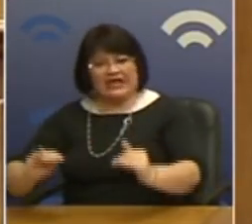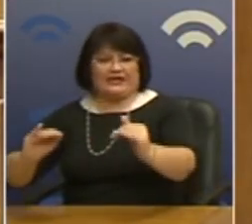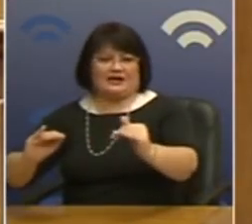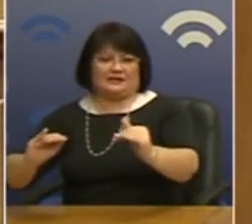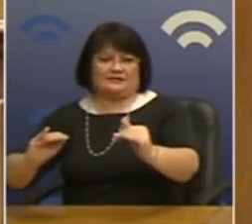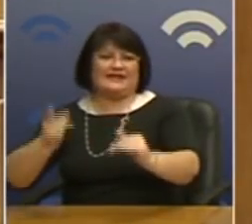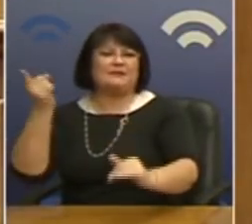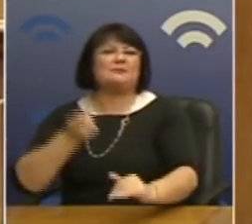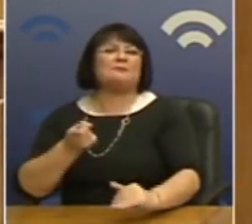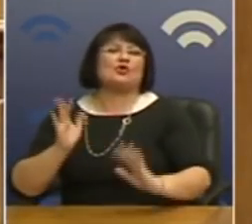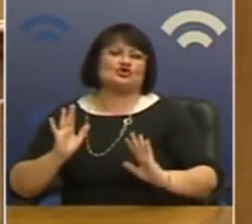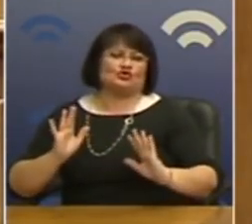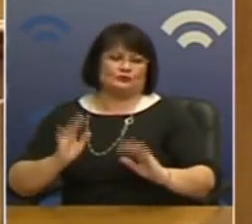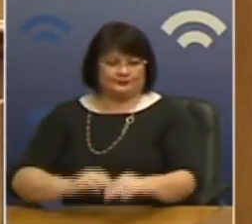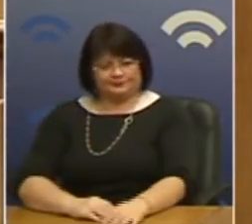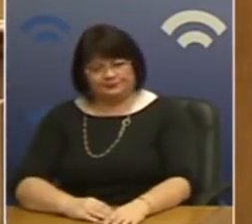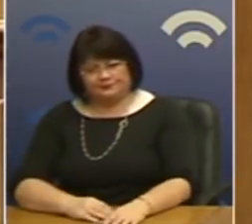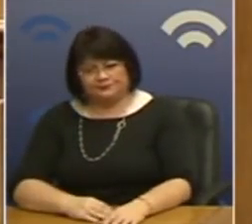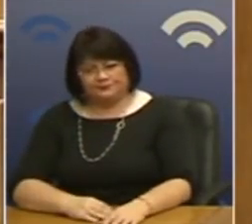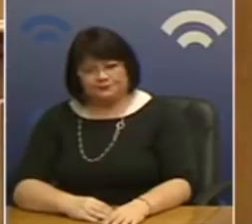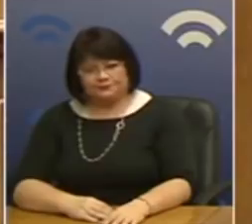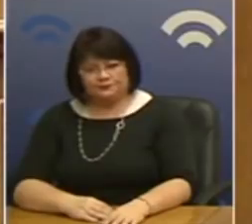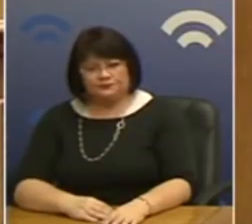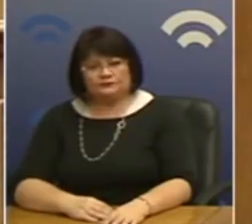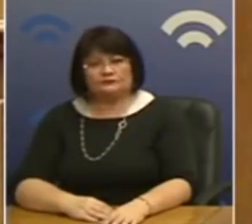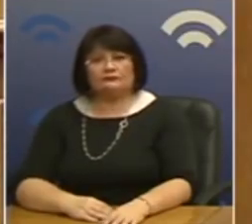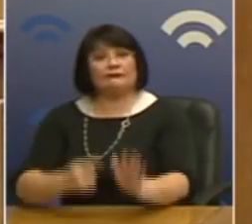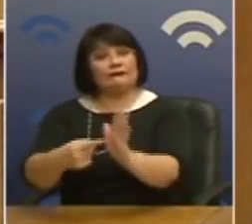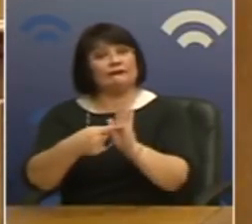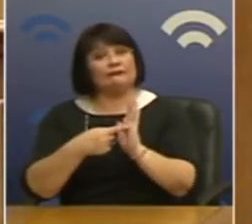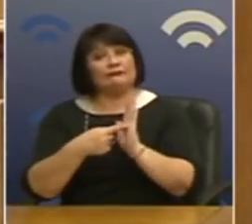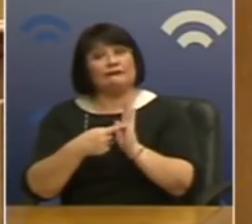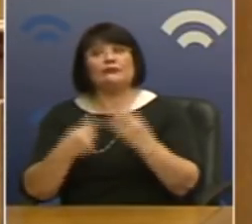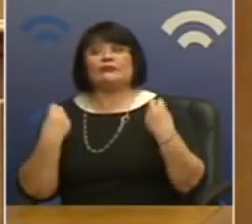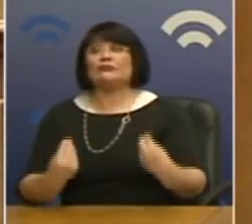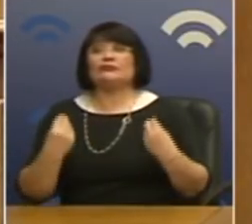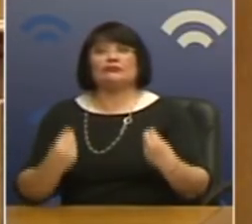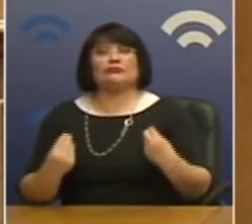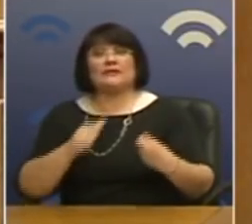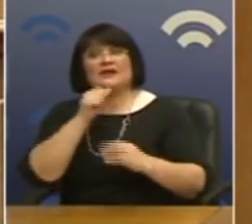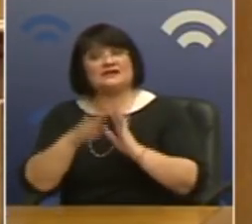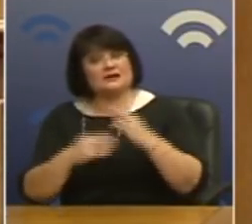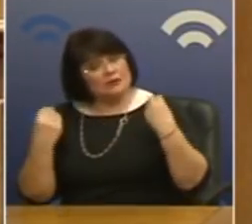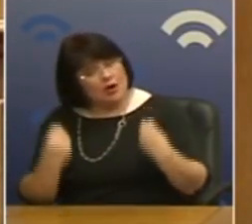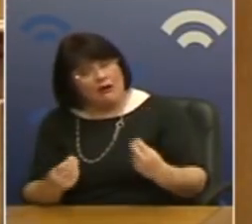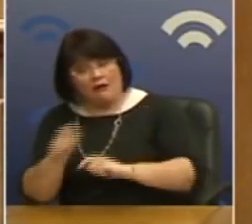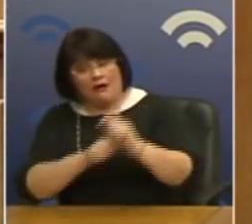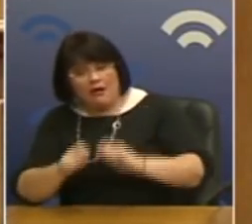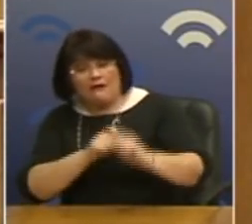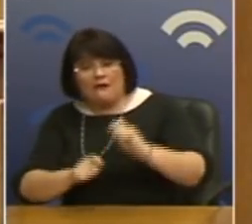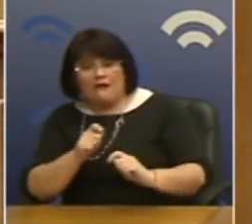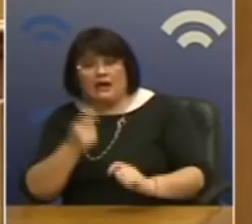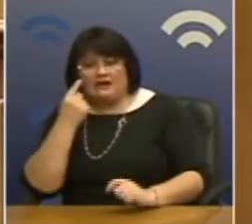μέλλον. Άλλωστε, παρά το κλίμα εφορίας που προσπαθείτε να καλλιεργήσετε στο λαό, οι εξελίξεις